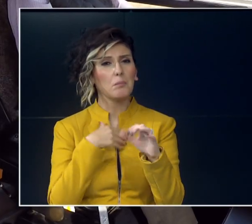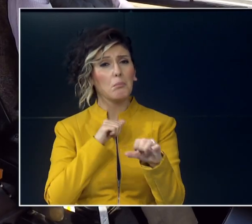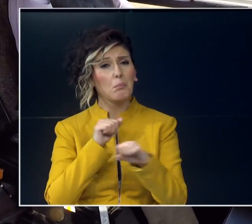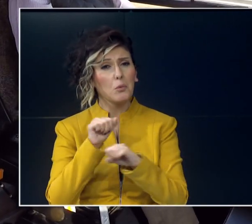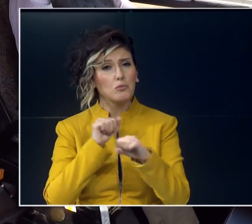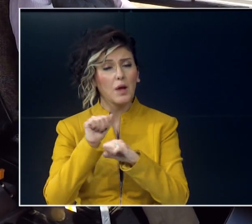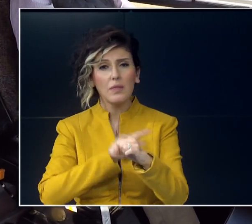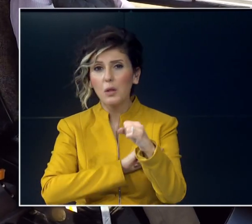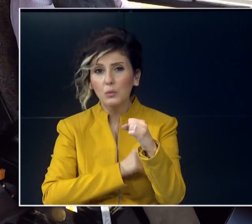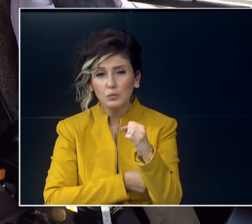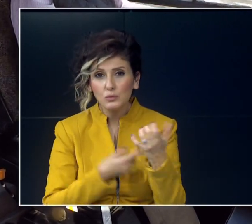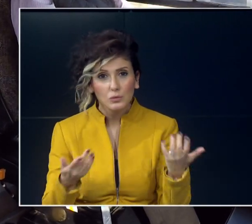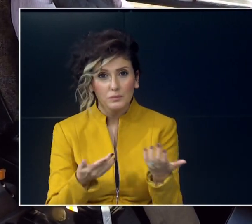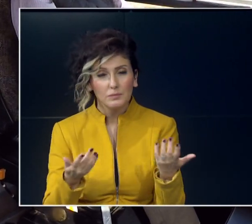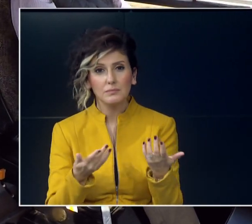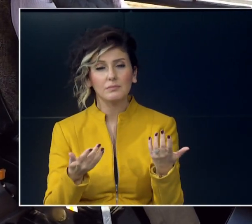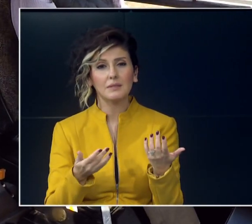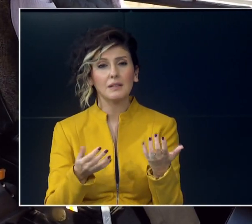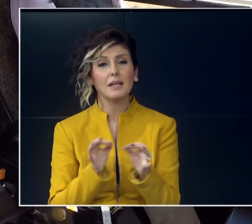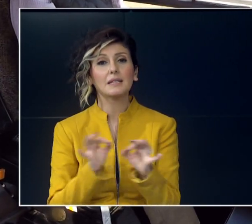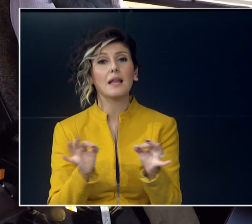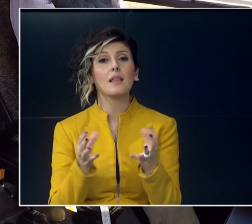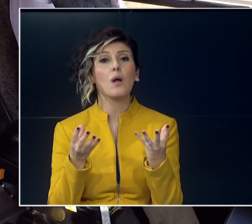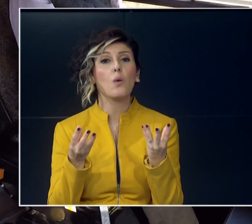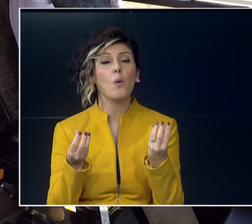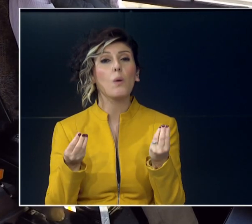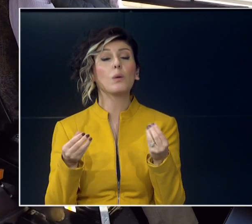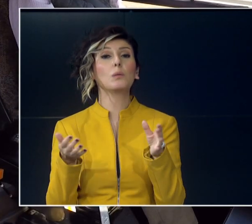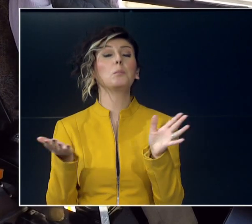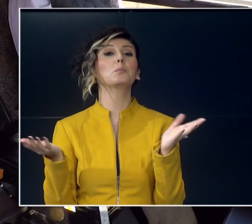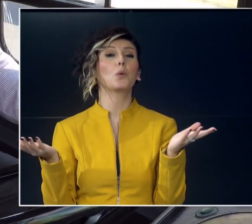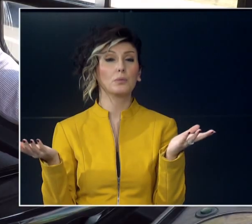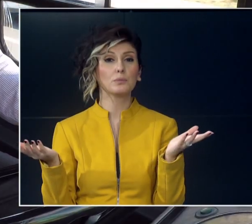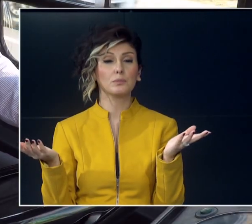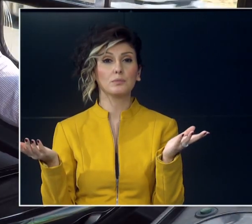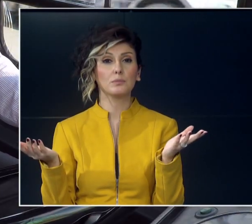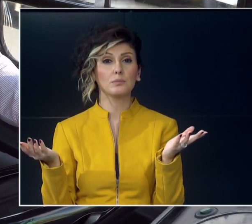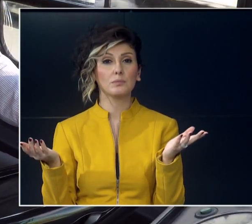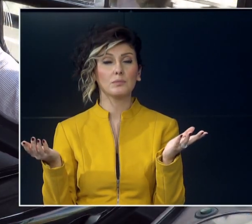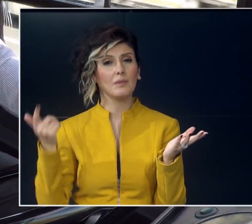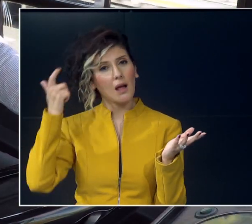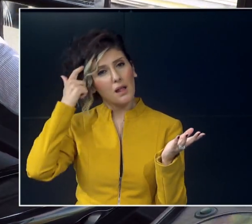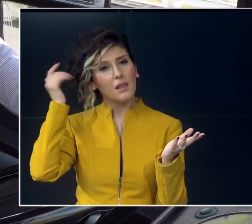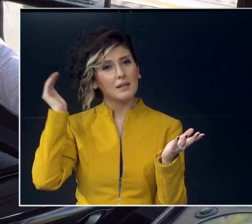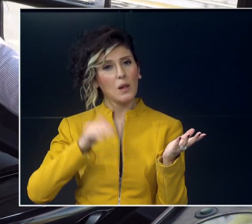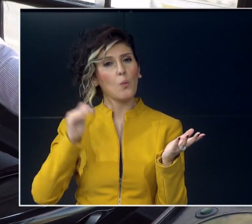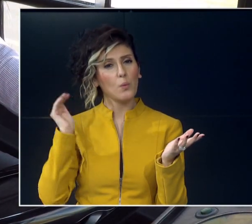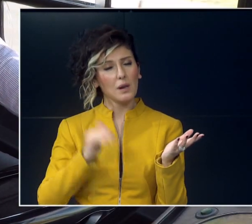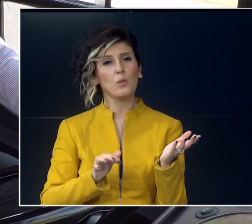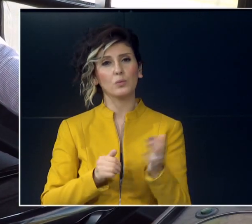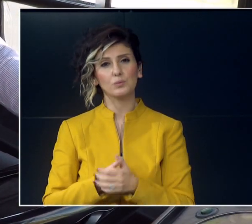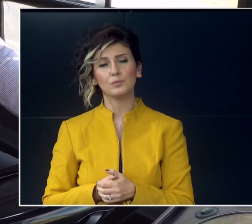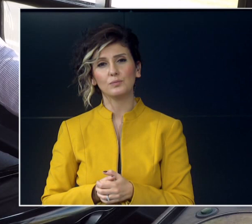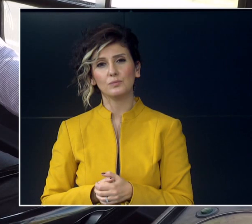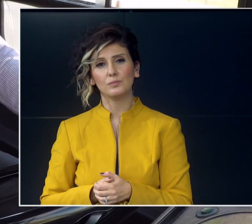mücadele gücünün yeterli olmadığı, bunlar böyle aklımıza geliyor.